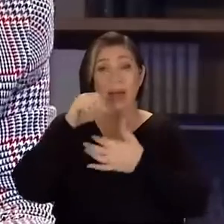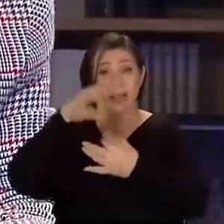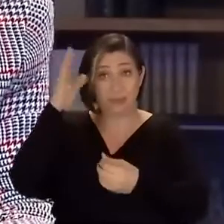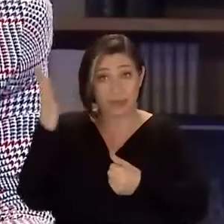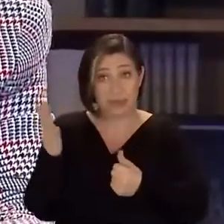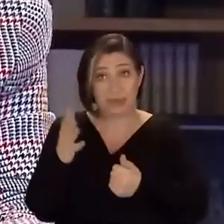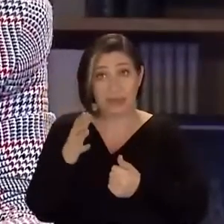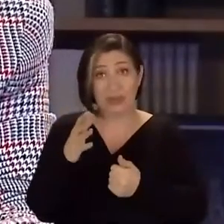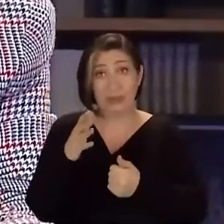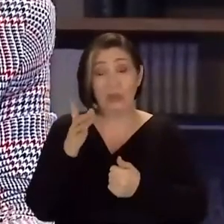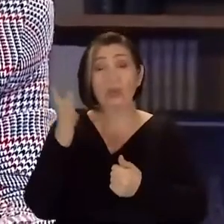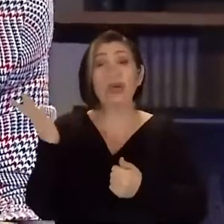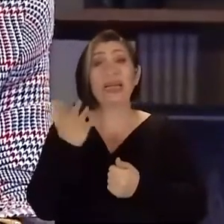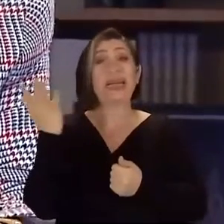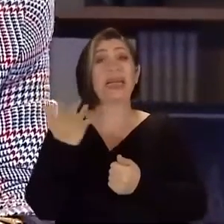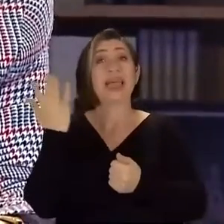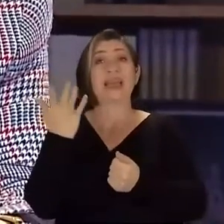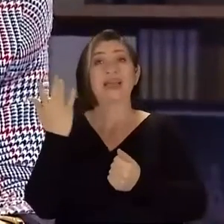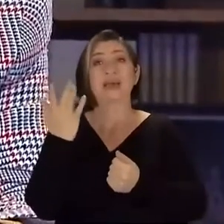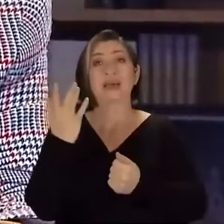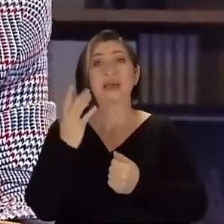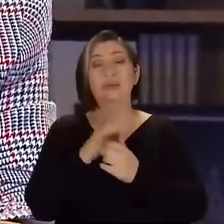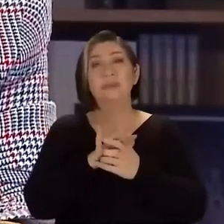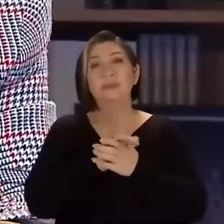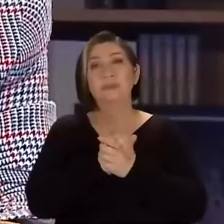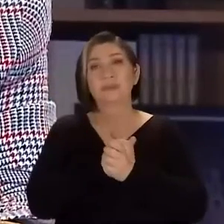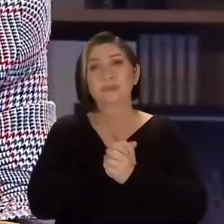adamın bu kadar